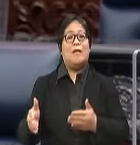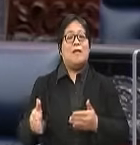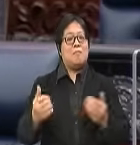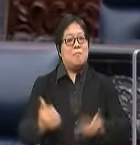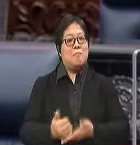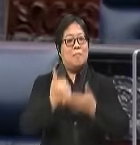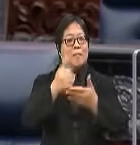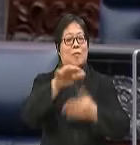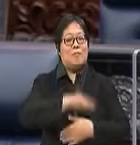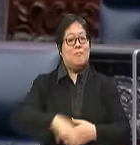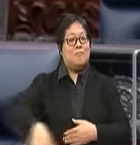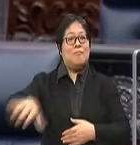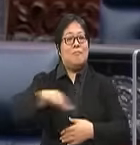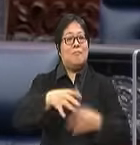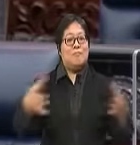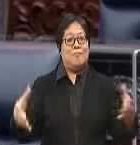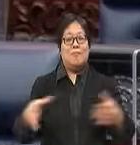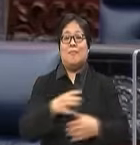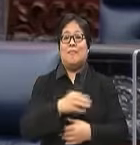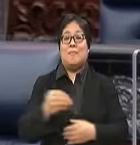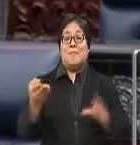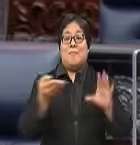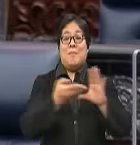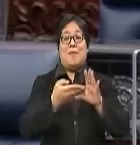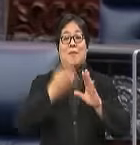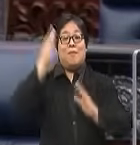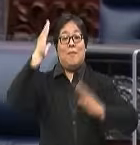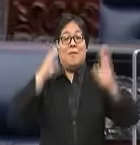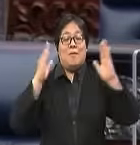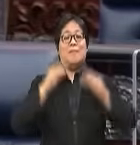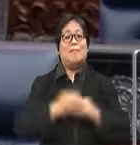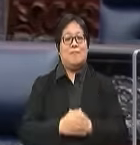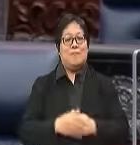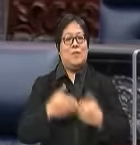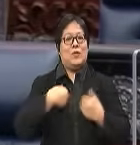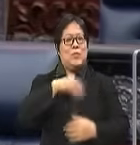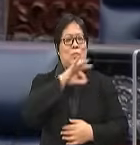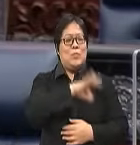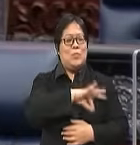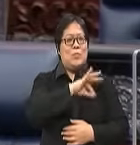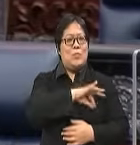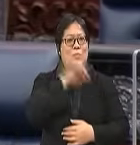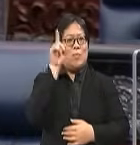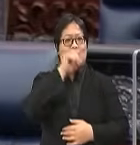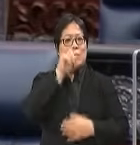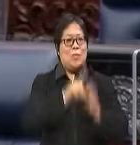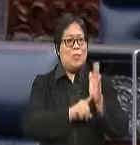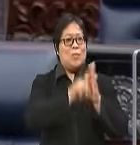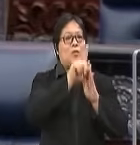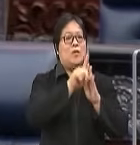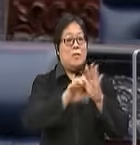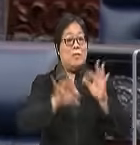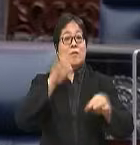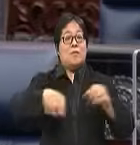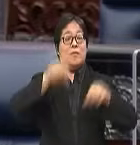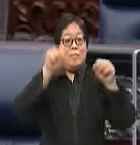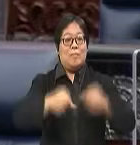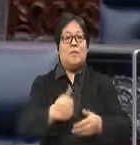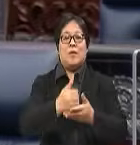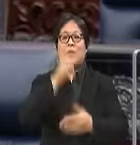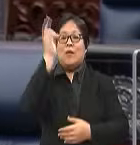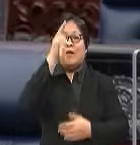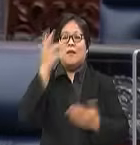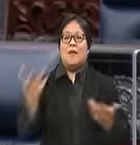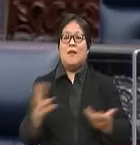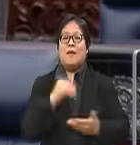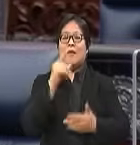membantu Golongan ini dan memandangkan bank-bank dimiliki mencatatkan keuntungan mendadak jika mereka boleh membantu kerajaan